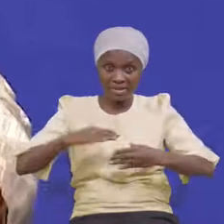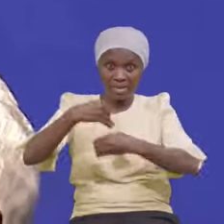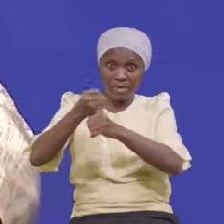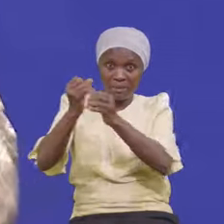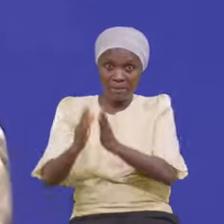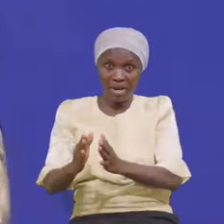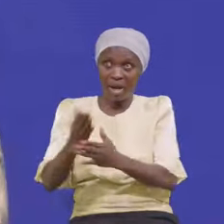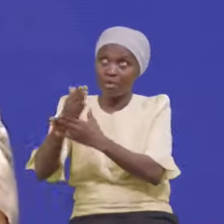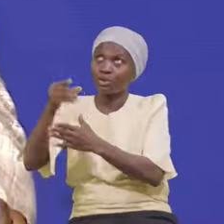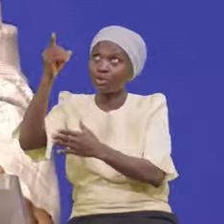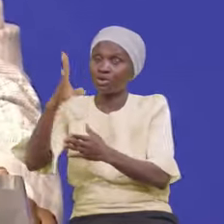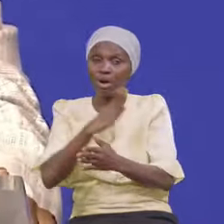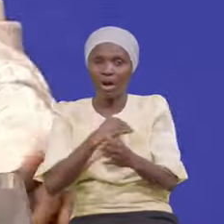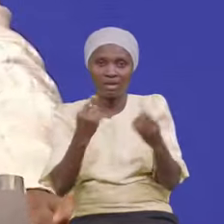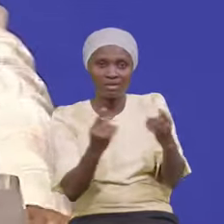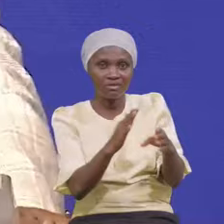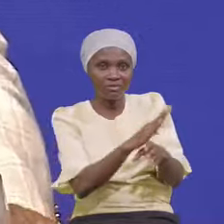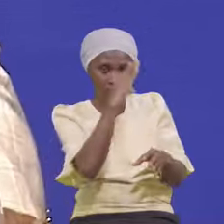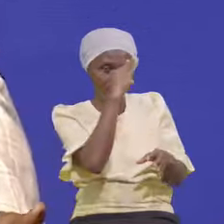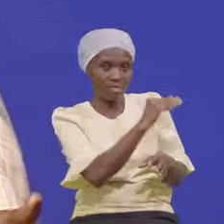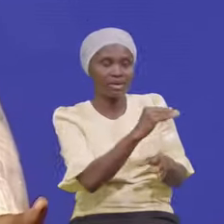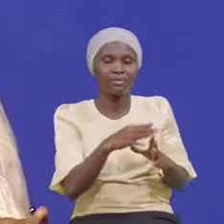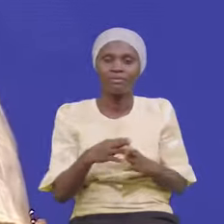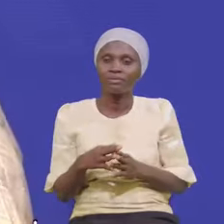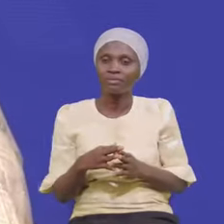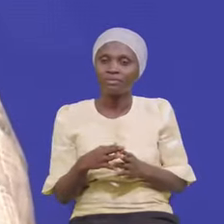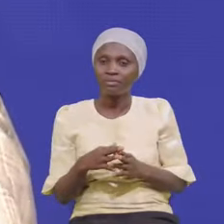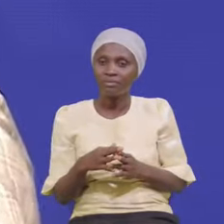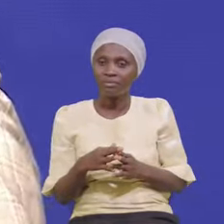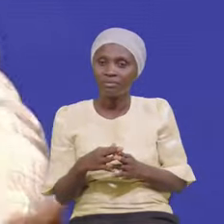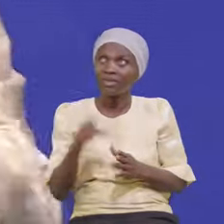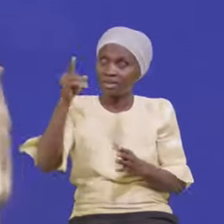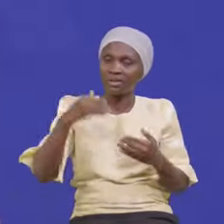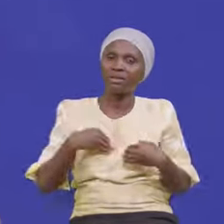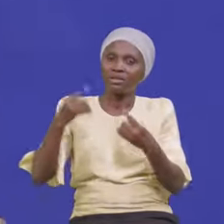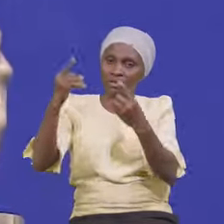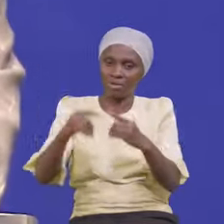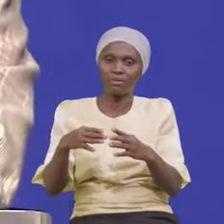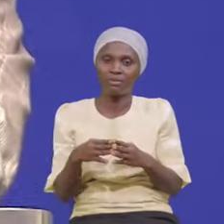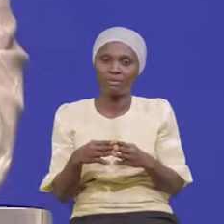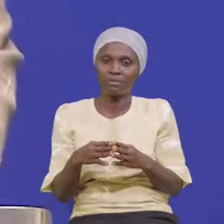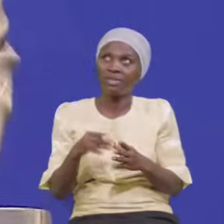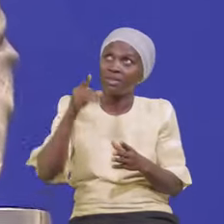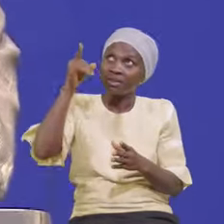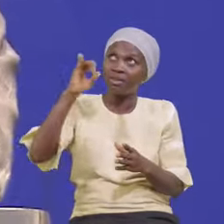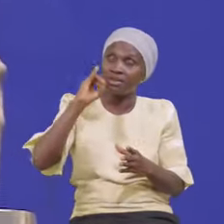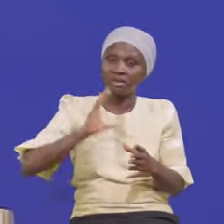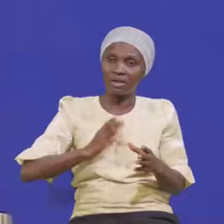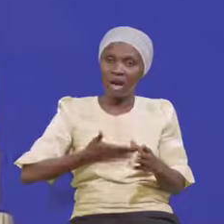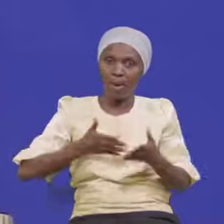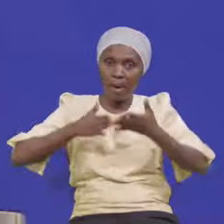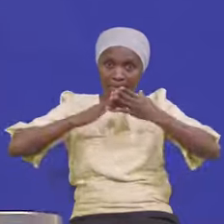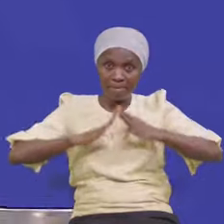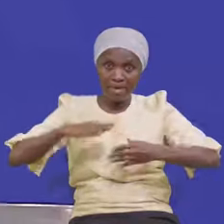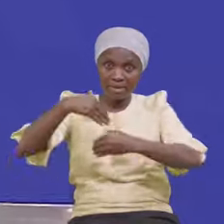and sinful man. దేవునికి నీ పాపియైన మానవునికి మధ్యవర్తి. Yes, come. ఆయన వచ్చారు. He is a mediator. ఆయనే